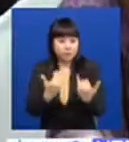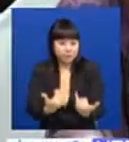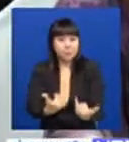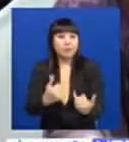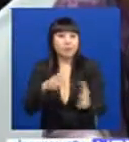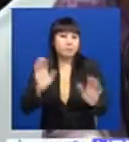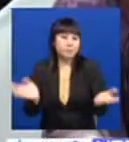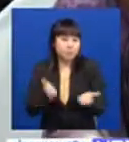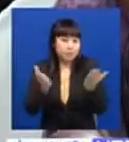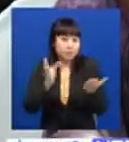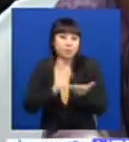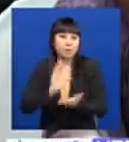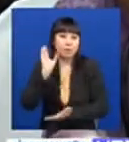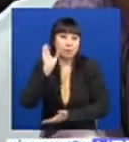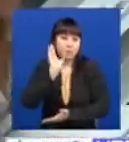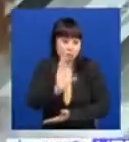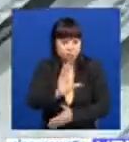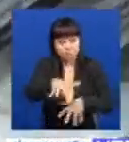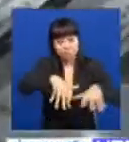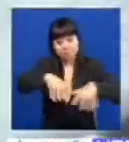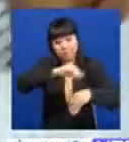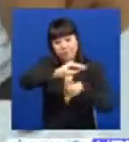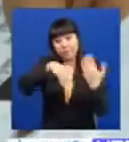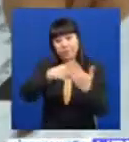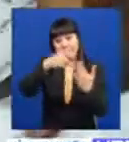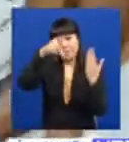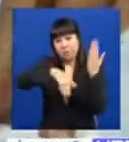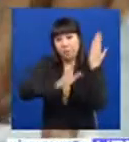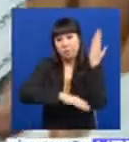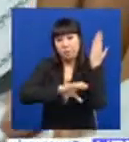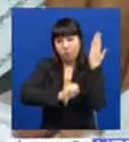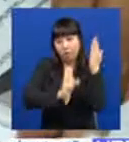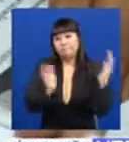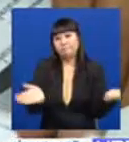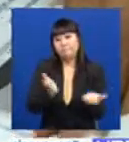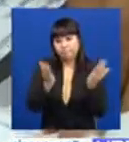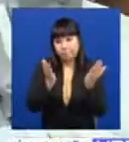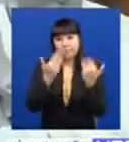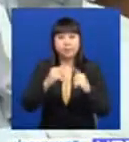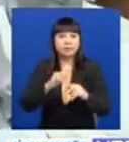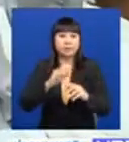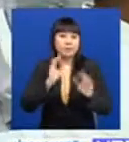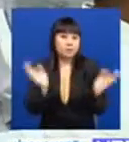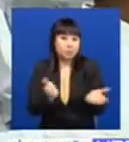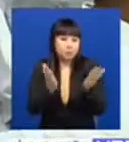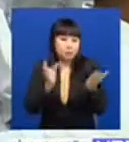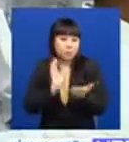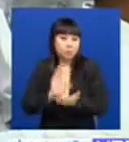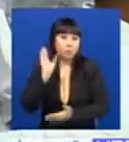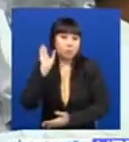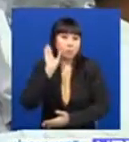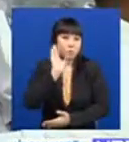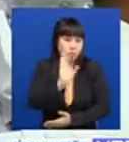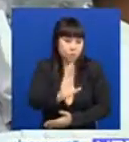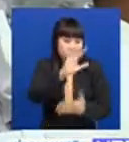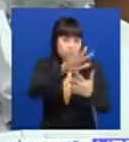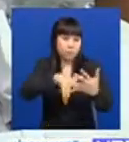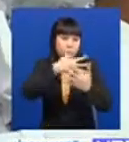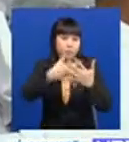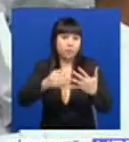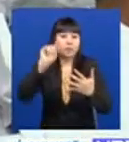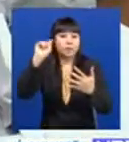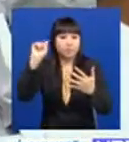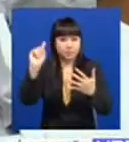การลงทุนในเขตพัฒนาเศรษฐกิจพิเศษ 2ขาโดยกิจการที่ได้รับการส่งเสริมการลงทุนภายใต้ยุทธศาสตร์ใหม่